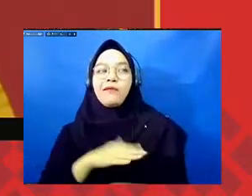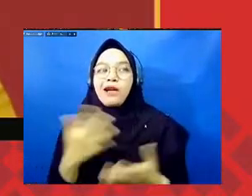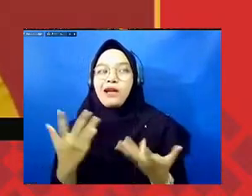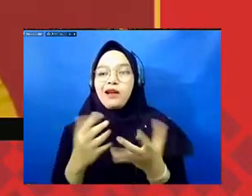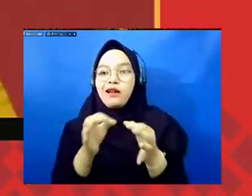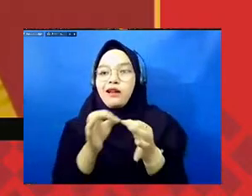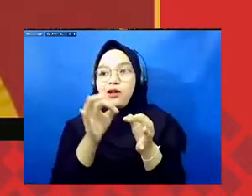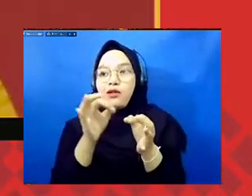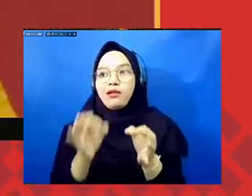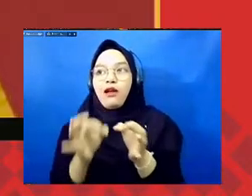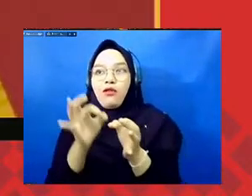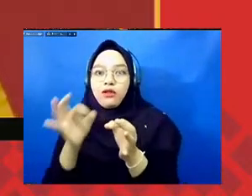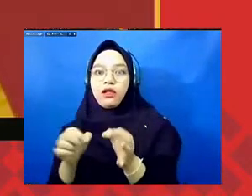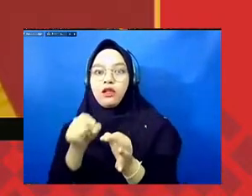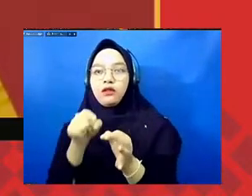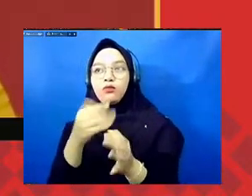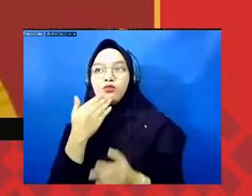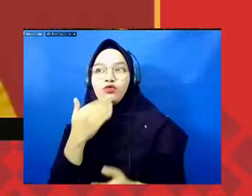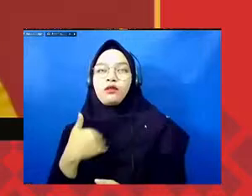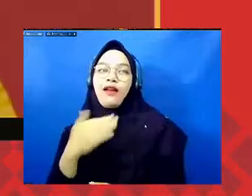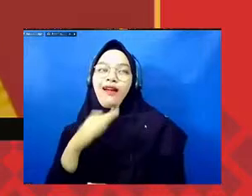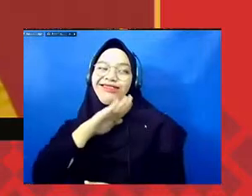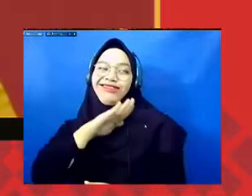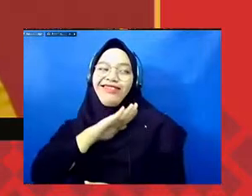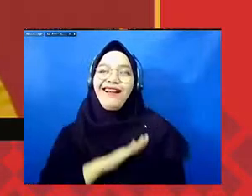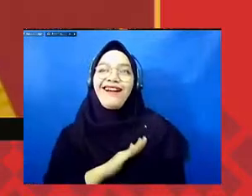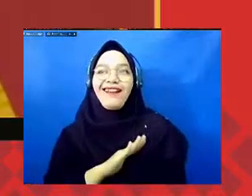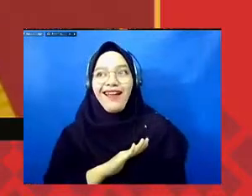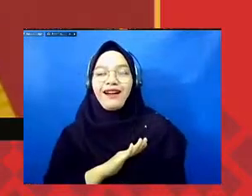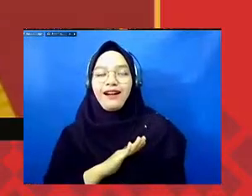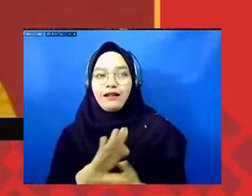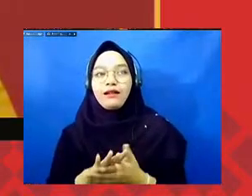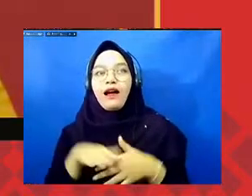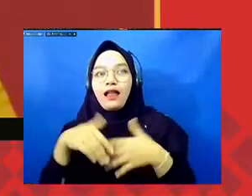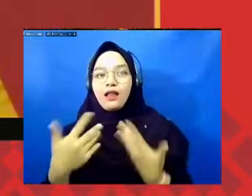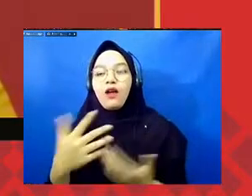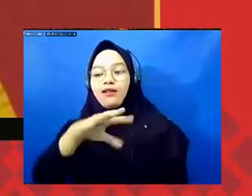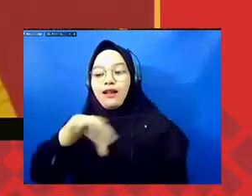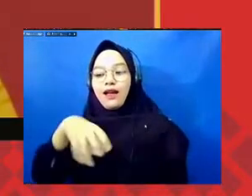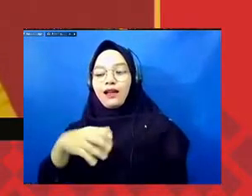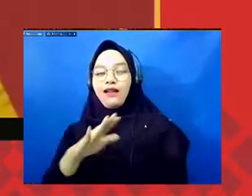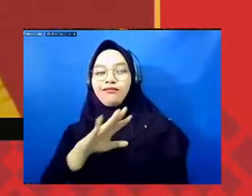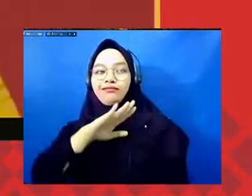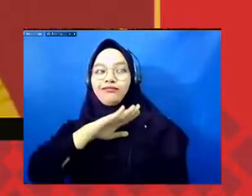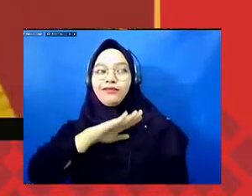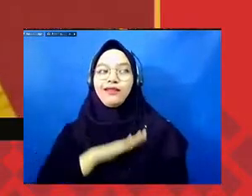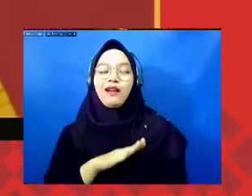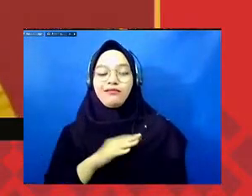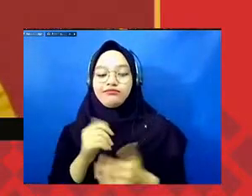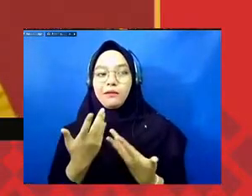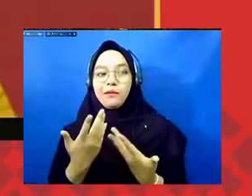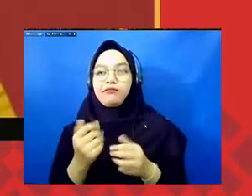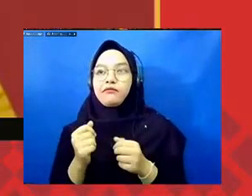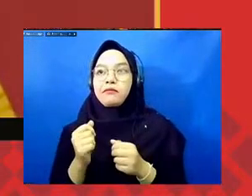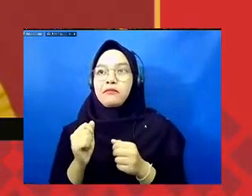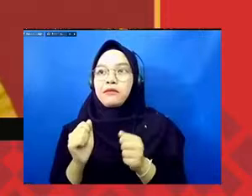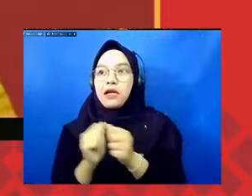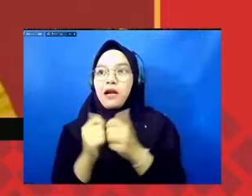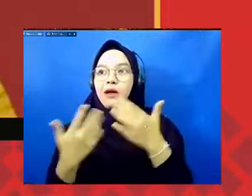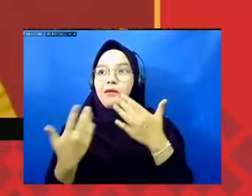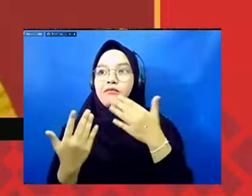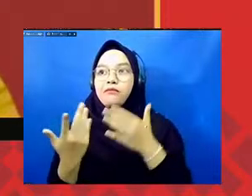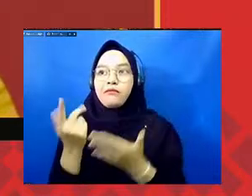itu bertahanan, kota yang bertahanan atau daerah yang bertahanan dengan prinsip human rights